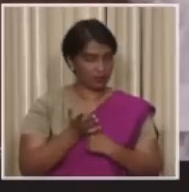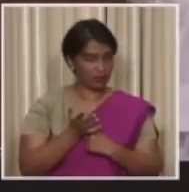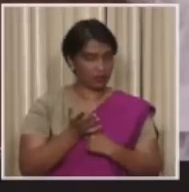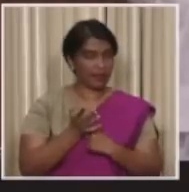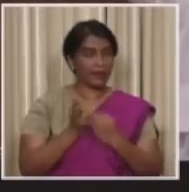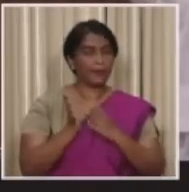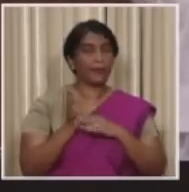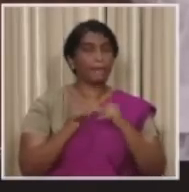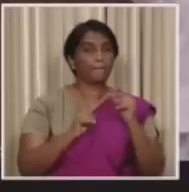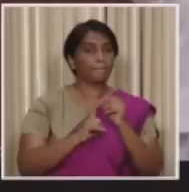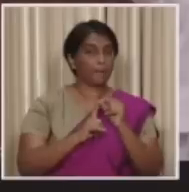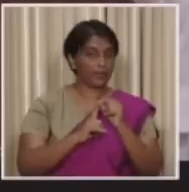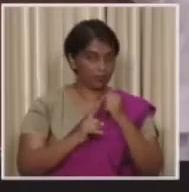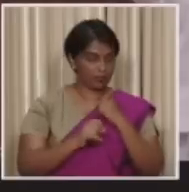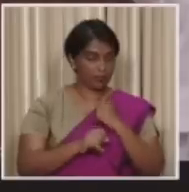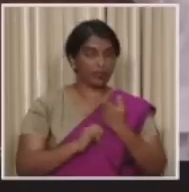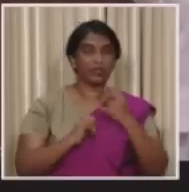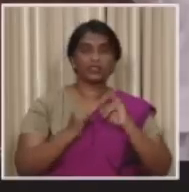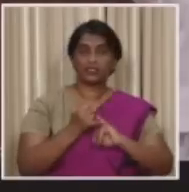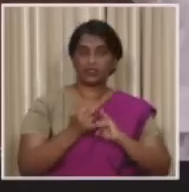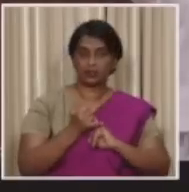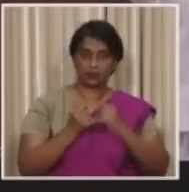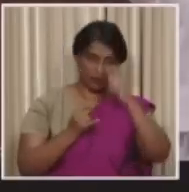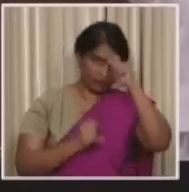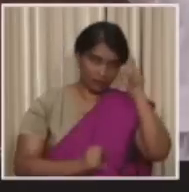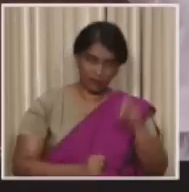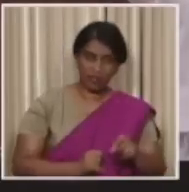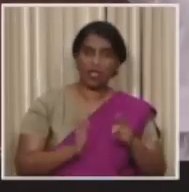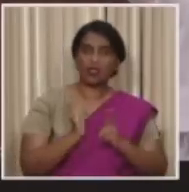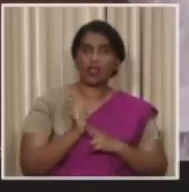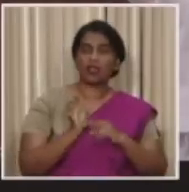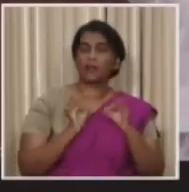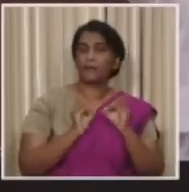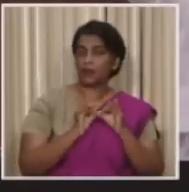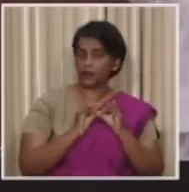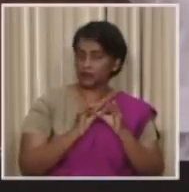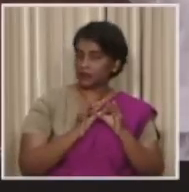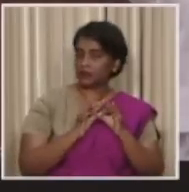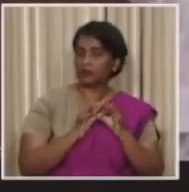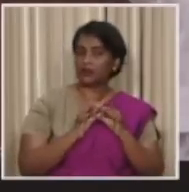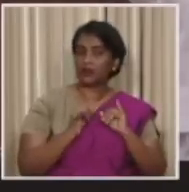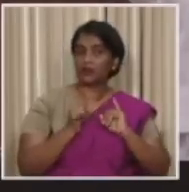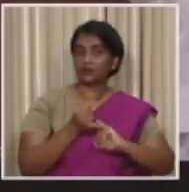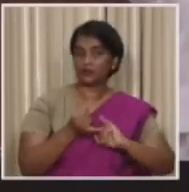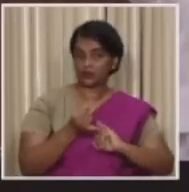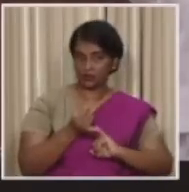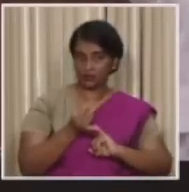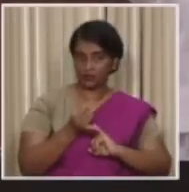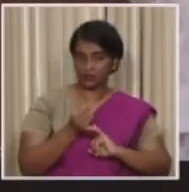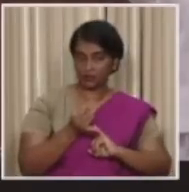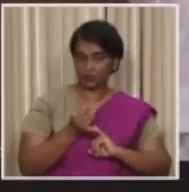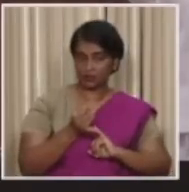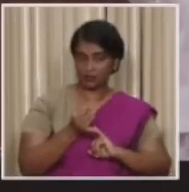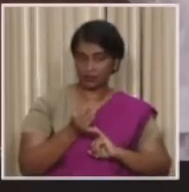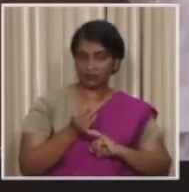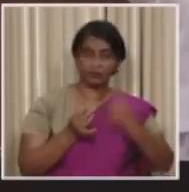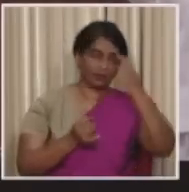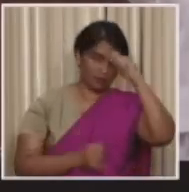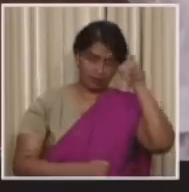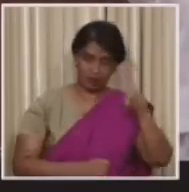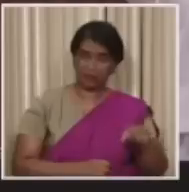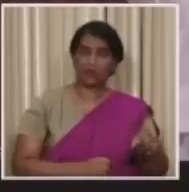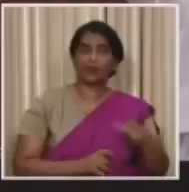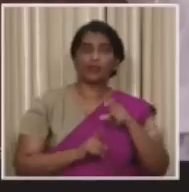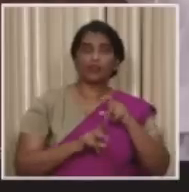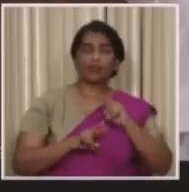මේජර් ප්‍රදීප් උඳුගොඩ මැතිතුමා, සංජීව එදිරිමාන්න මැතිතුමා, නාලක බණ්ඩාර කෝට්ටේගොඩ මැතිතුමා, ශානික්‍යන් රාසිපාත්‍ර රාසමාණික්කම්